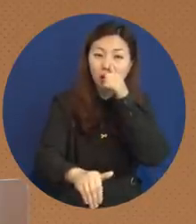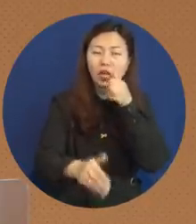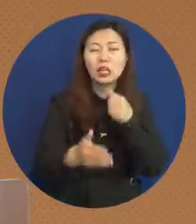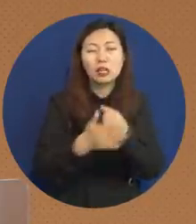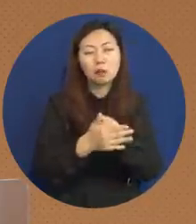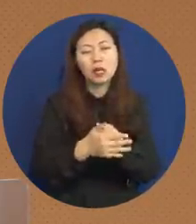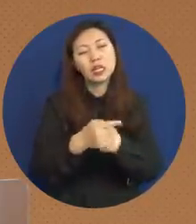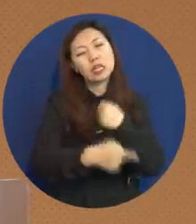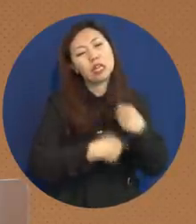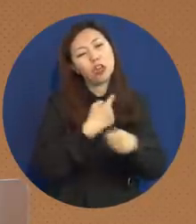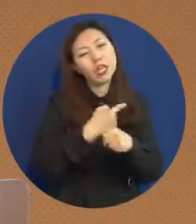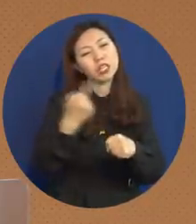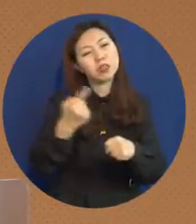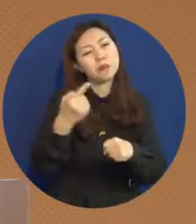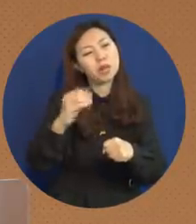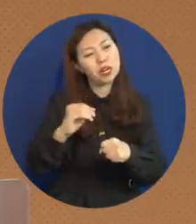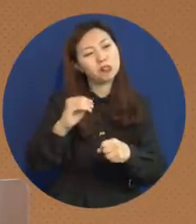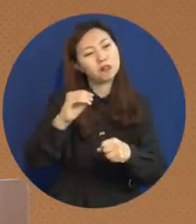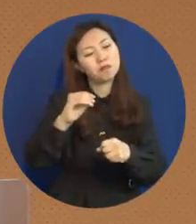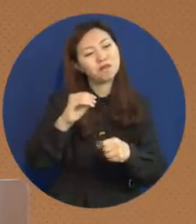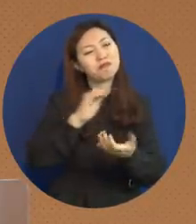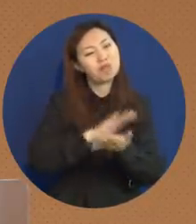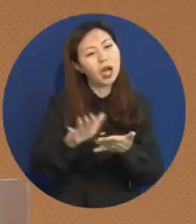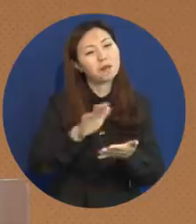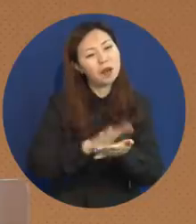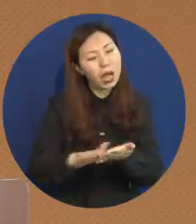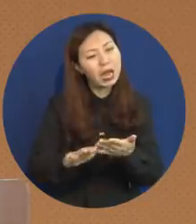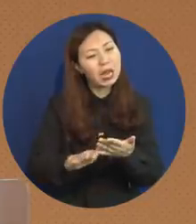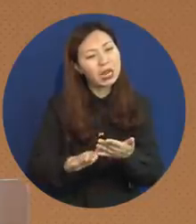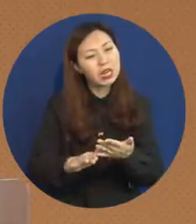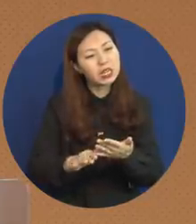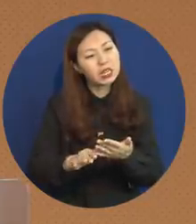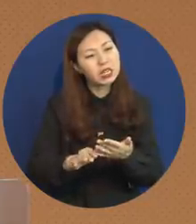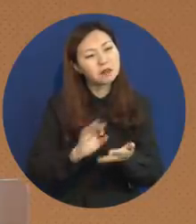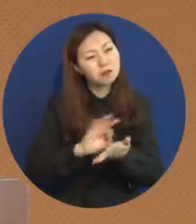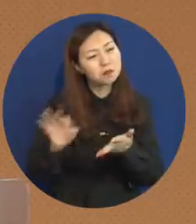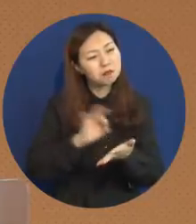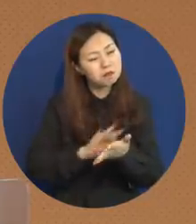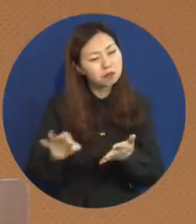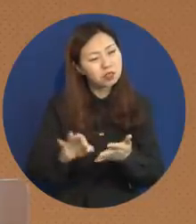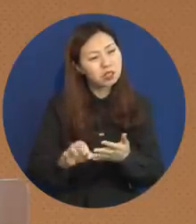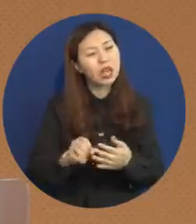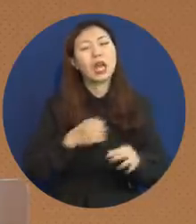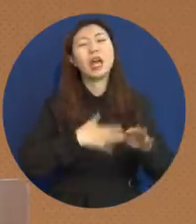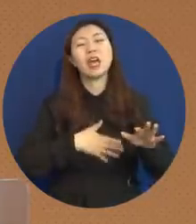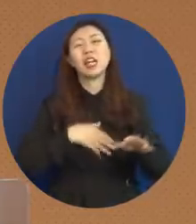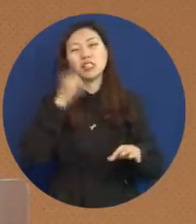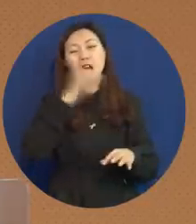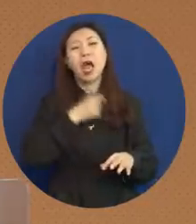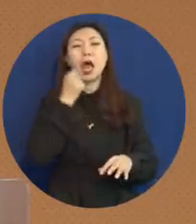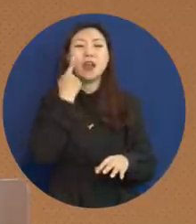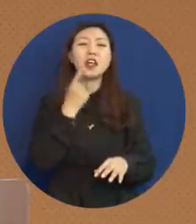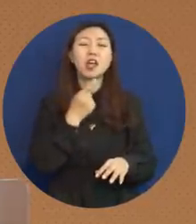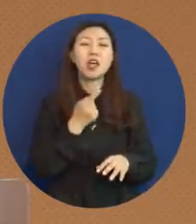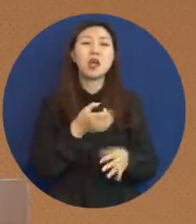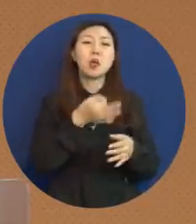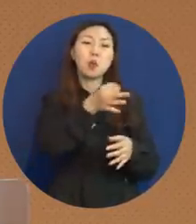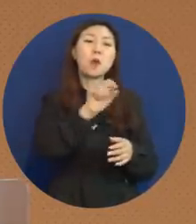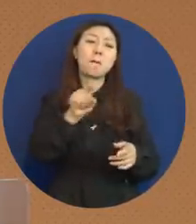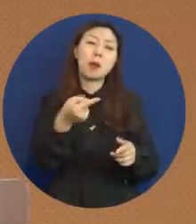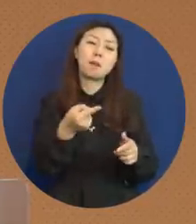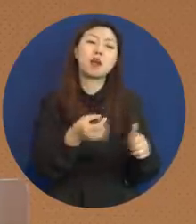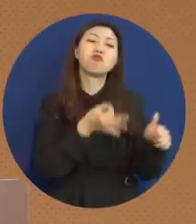그거 해봐야 1년에 한 1000만 원 까먹는다. 그래, 그 정도는 뭐, 한 달에 용돈 100만 원준셈 치지. 이렇게 딱